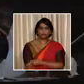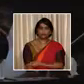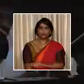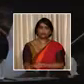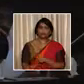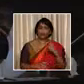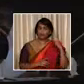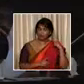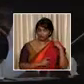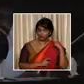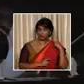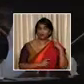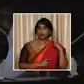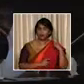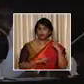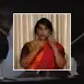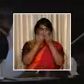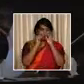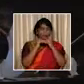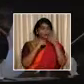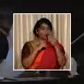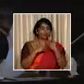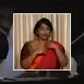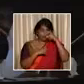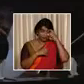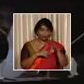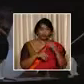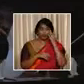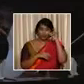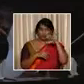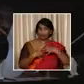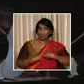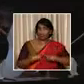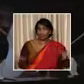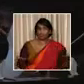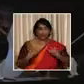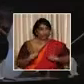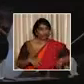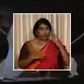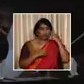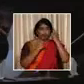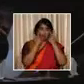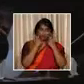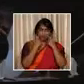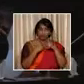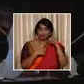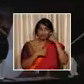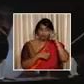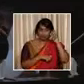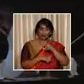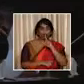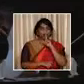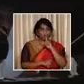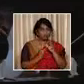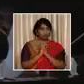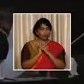அரை நிர்வாணமாக நின்று அழுவதை கண்டேன். ஈழம் சாட்சியமற்ற போரின் சாட்சியங்கள் என்ற நூலிலே பிபிசியினுடைய அப்போதைய செய்தியாளர்